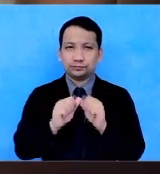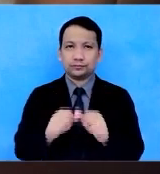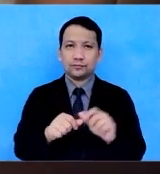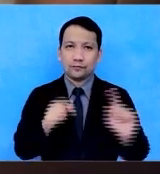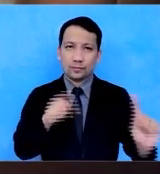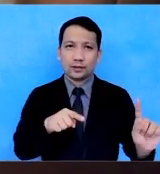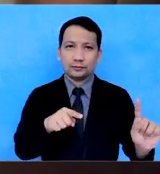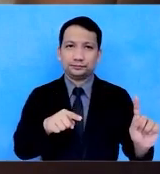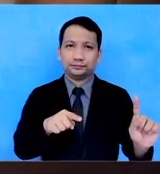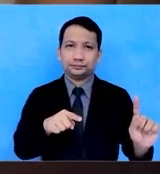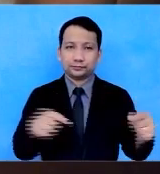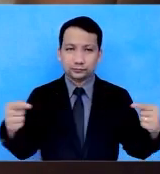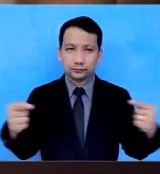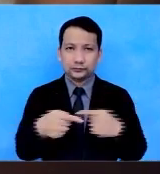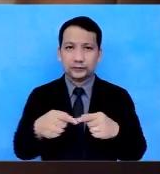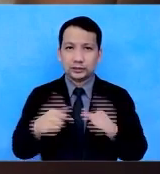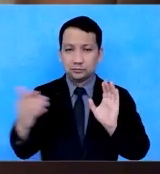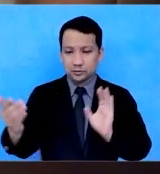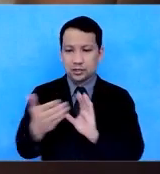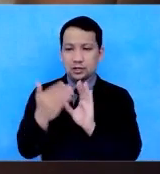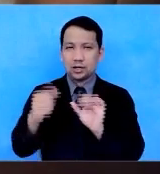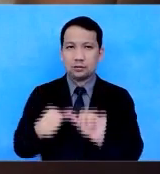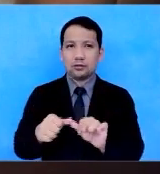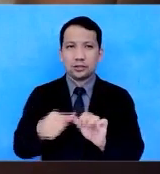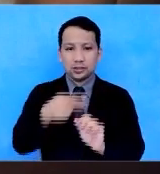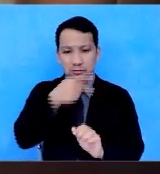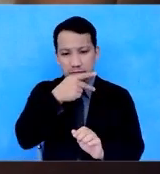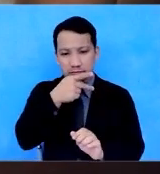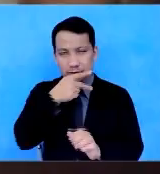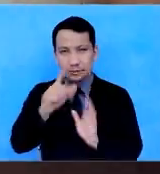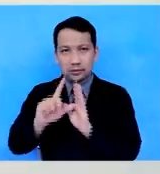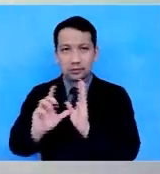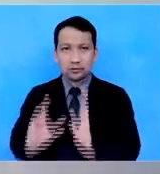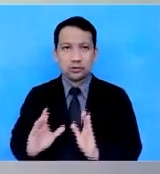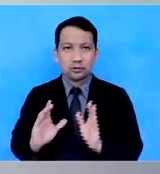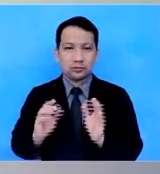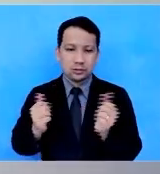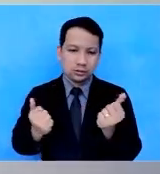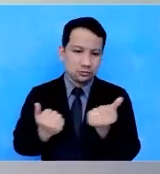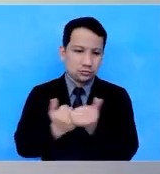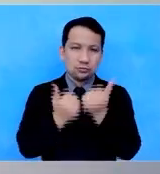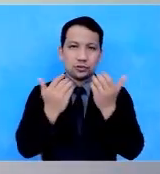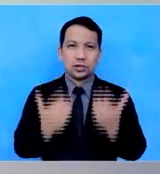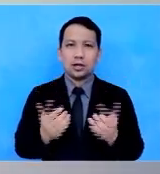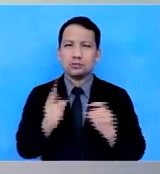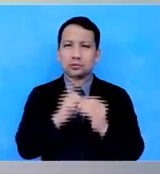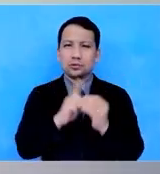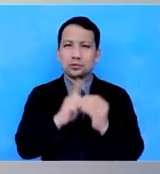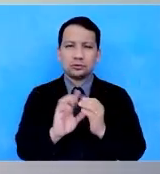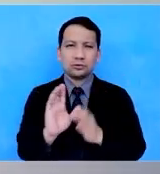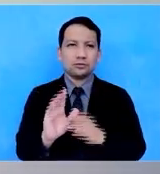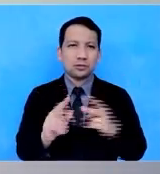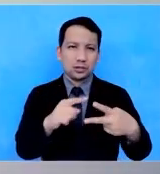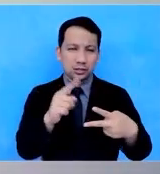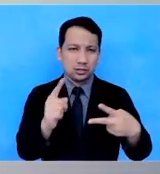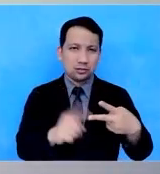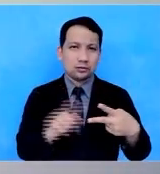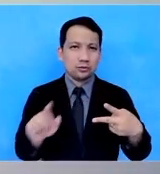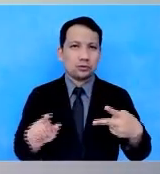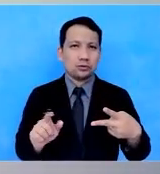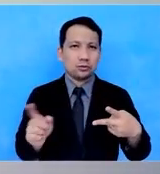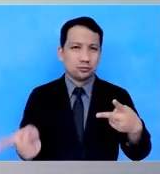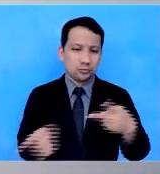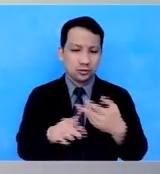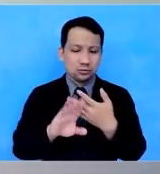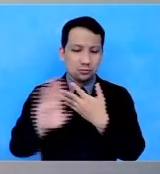talagang nakapronta sa prosecution at ang mga private prosecutors ay naka-backup lamang. At dahil dito, Dalawa sa kanila ay madedeport na